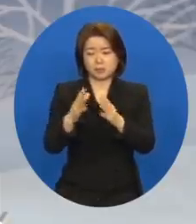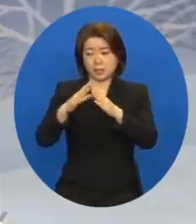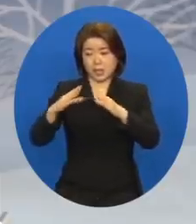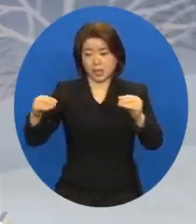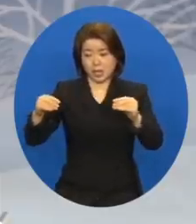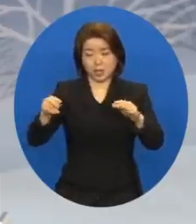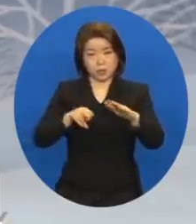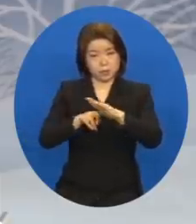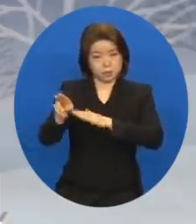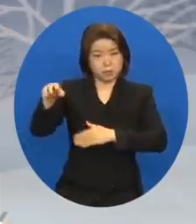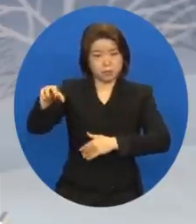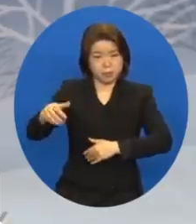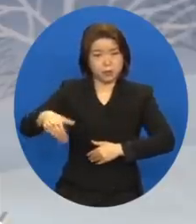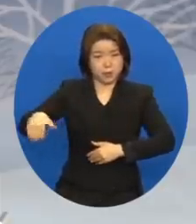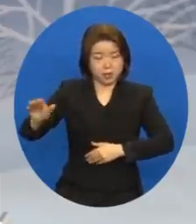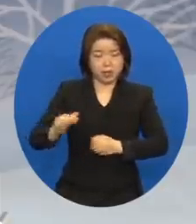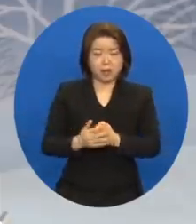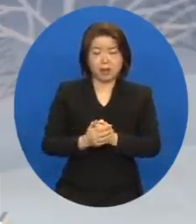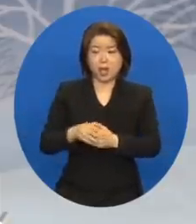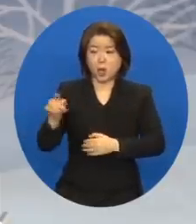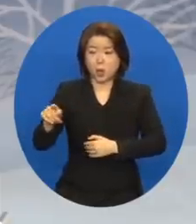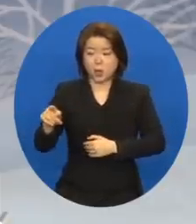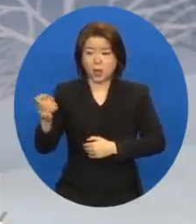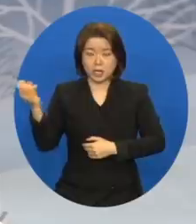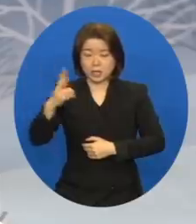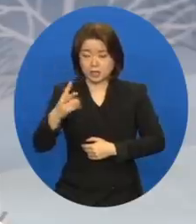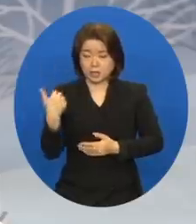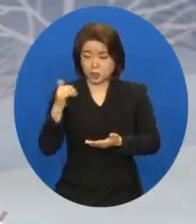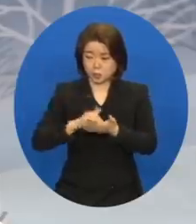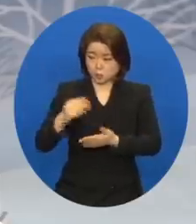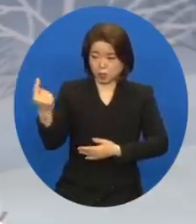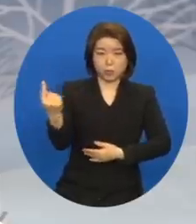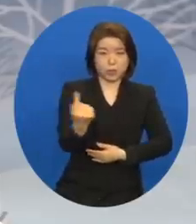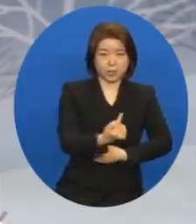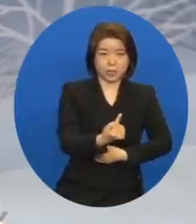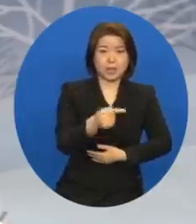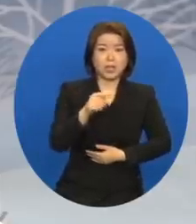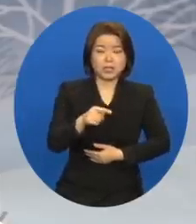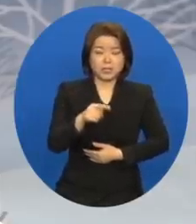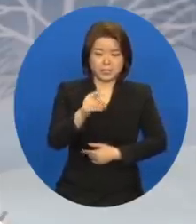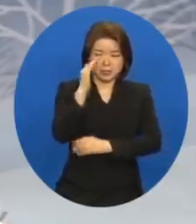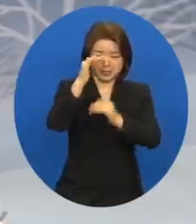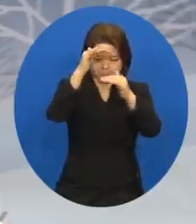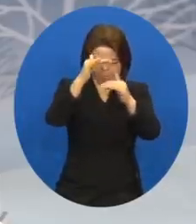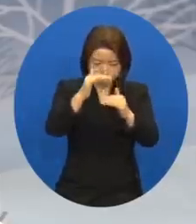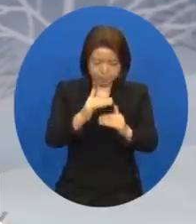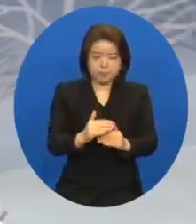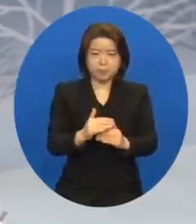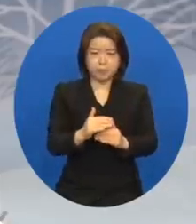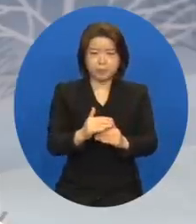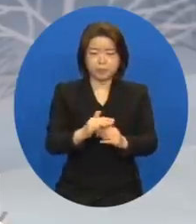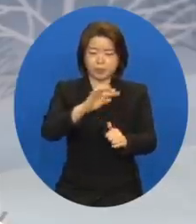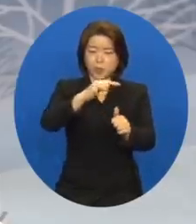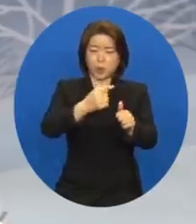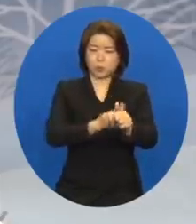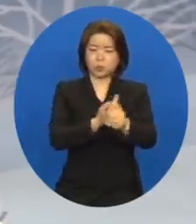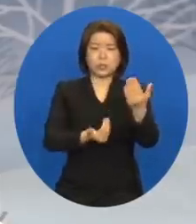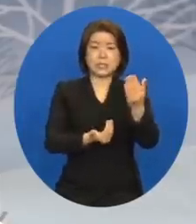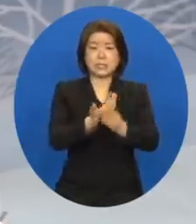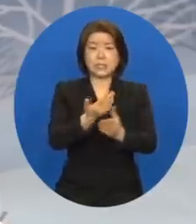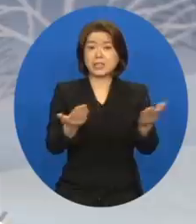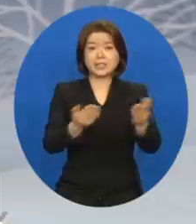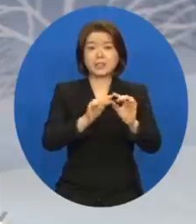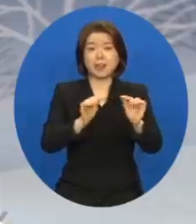애굽으로 피난을 갔다가 그 애굽에서 다시 돌아오게 되는 이 스토리도 그저 우연히 일어난 사건이